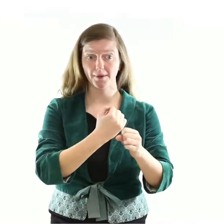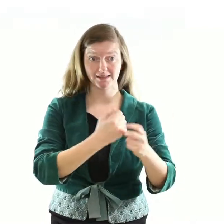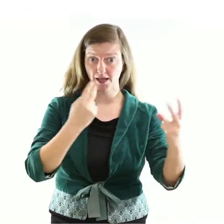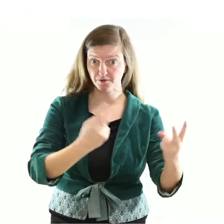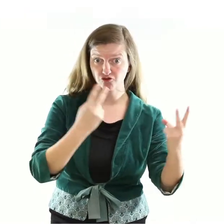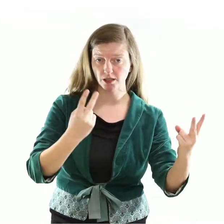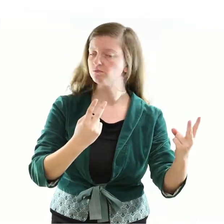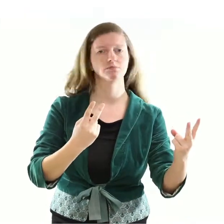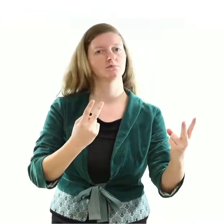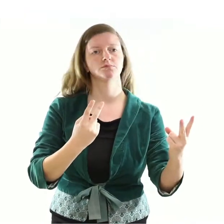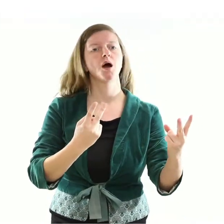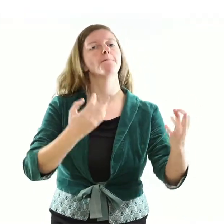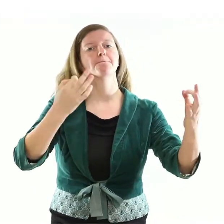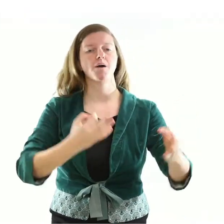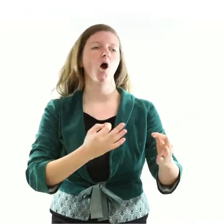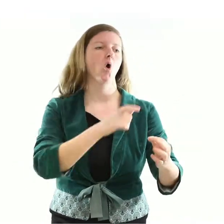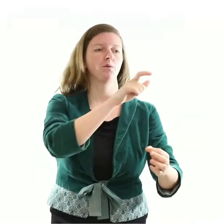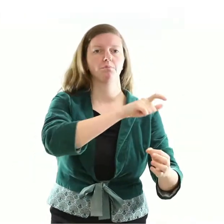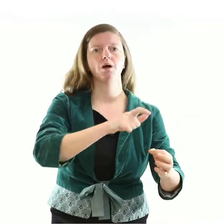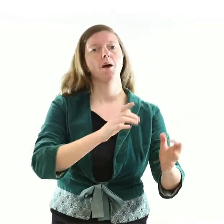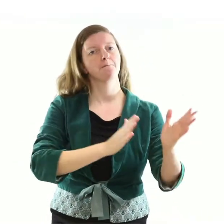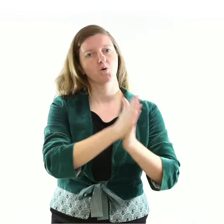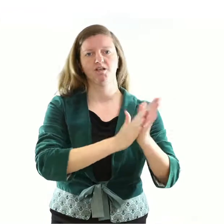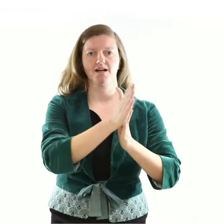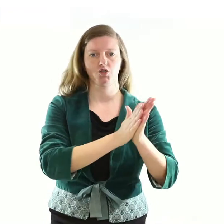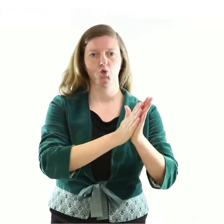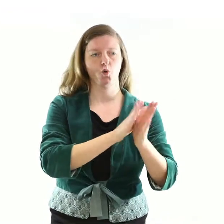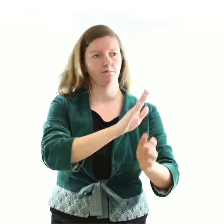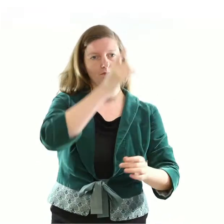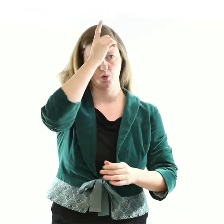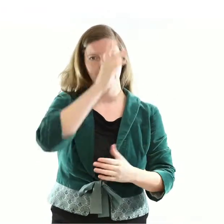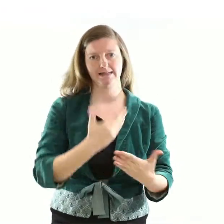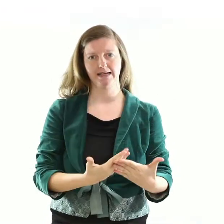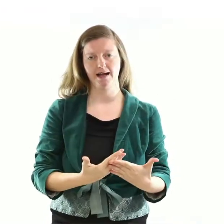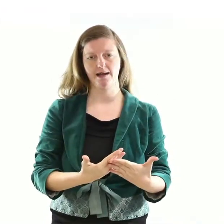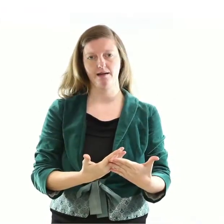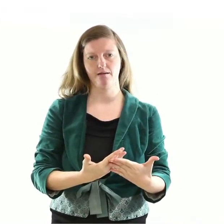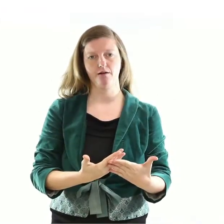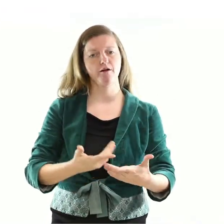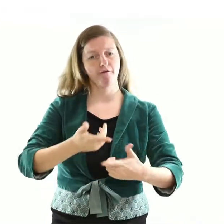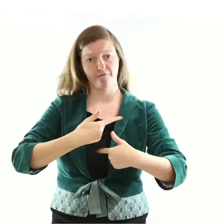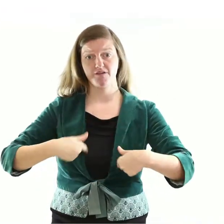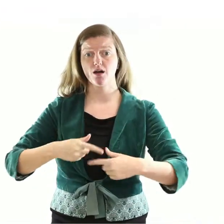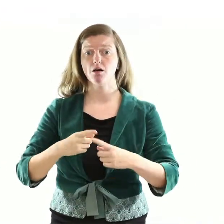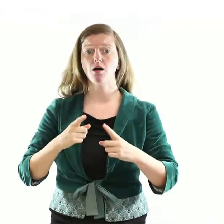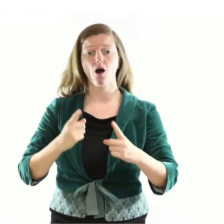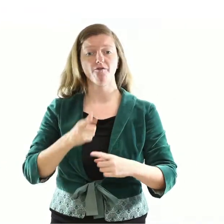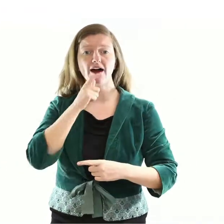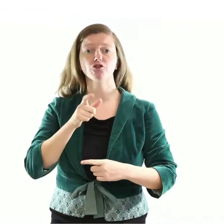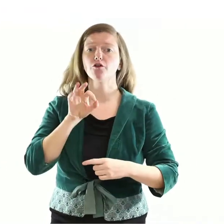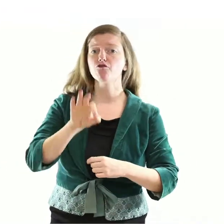Selbstverständlichkeit. Ohne motivierte Mitarbeiterinnen und Mitarbeiter in der Polizei ist das nicht möglich. Wir sind auch für eine gute